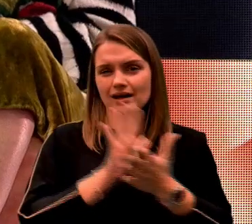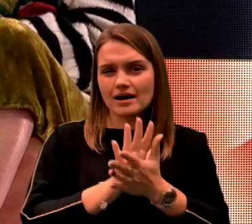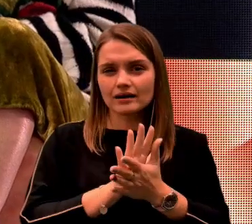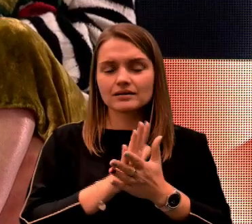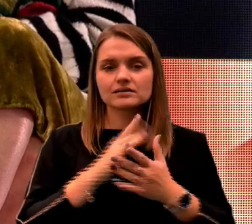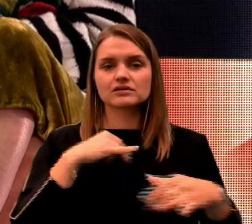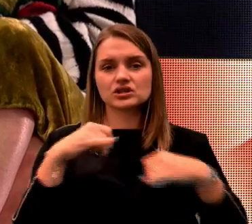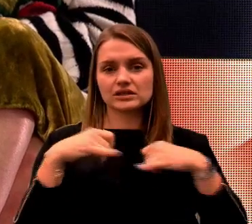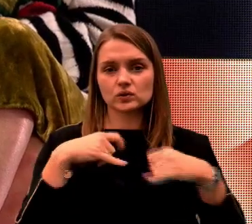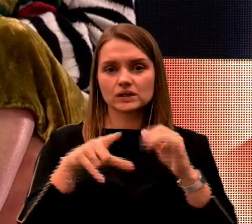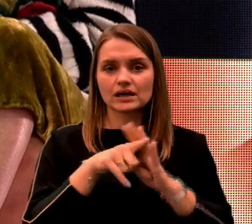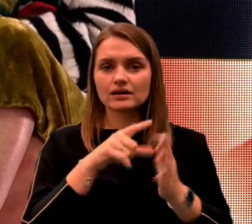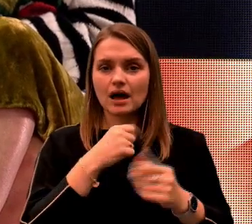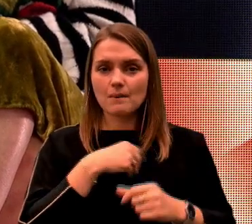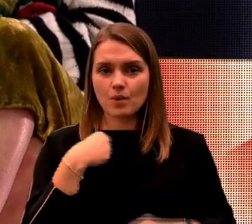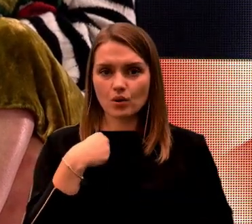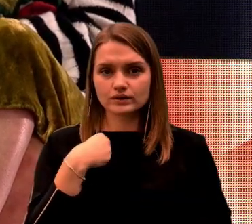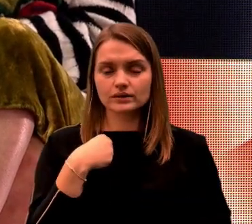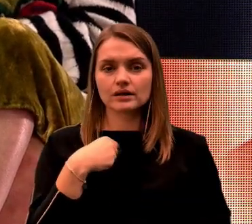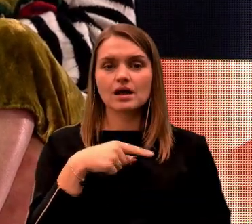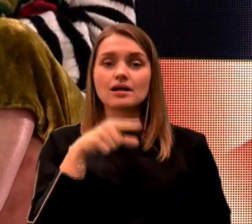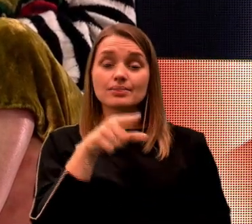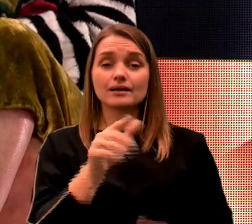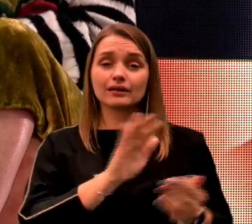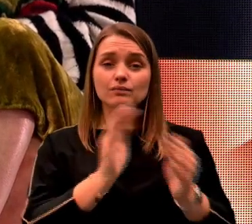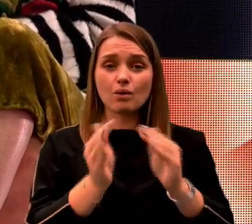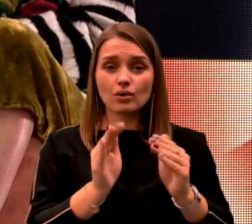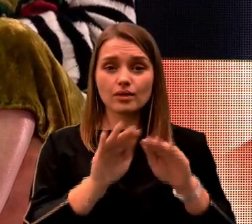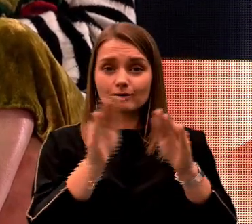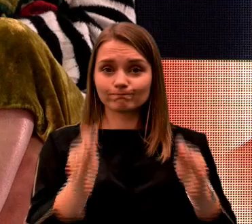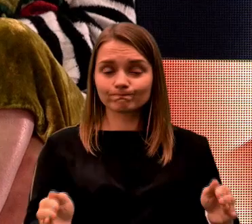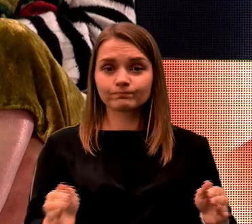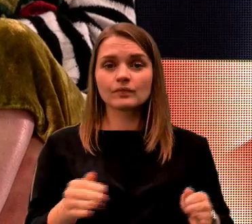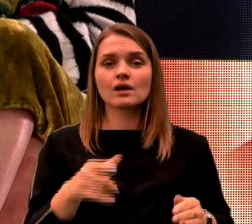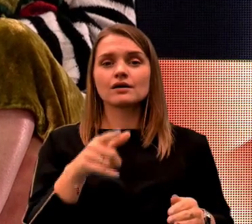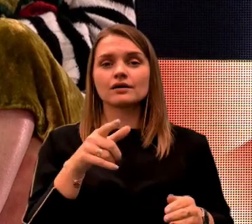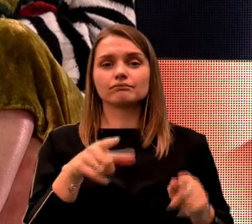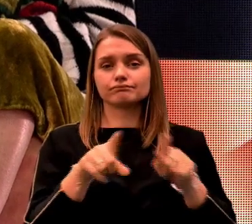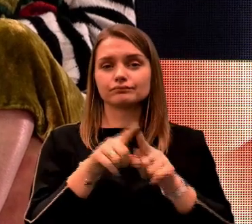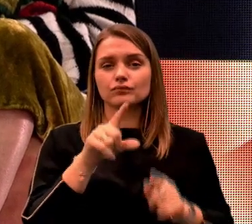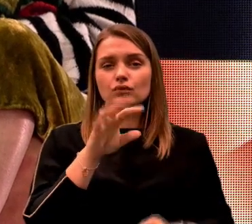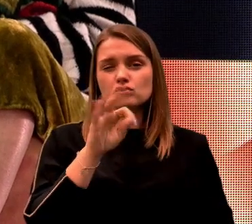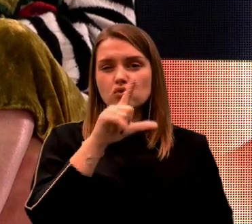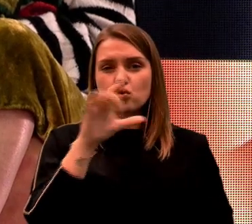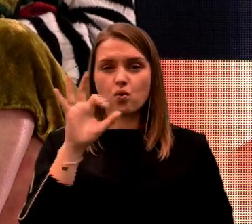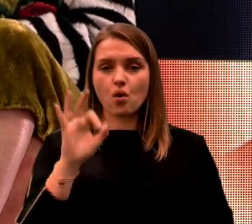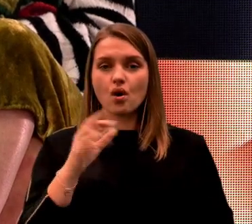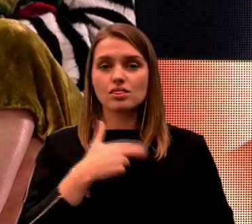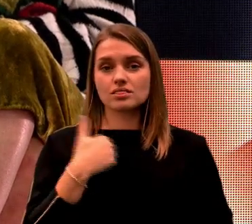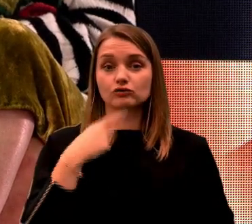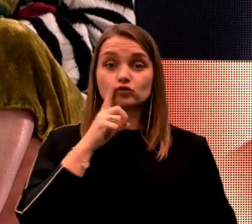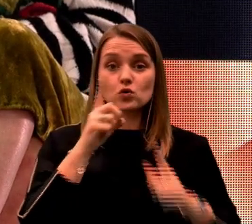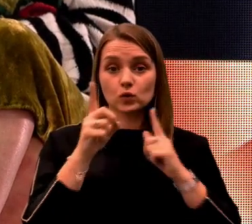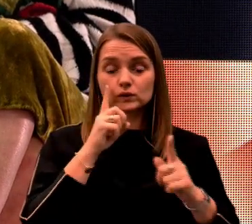polskich firm, bo ten model, który jest postawiony jako właśnie takie tło do naszej rozmowy, ten model, gdzie mam